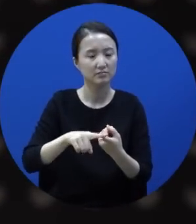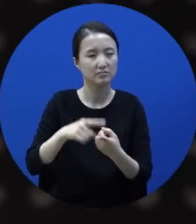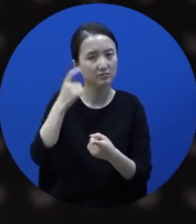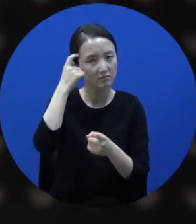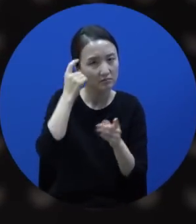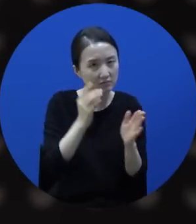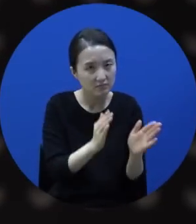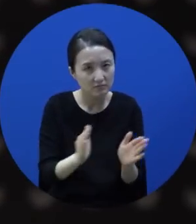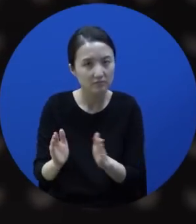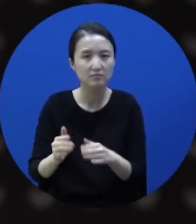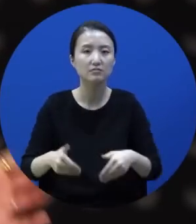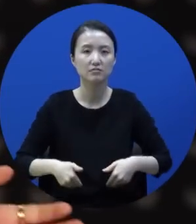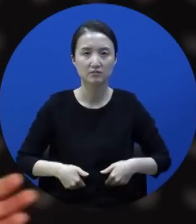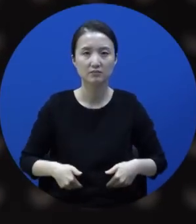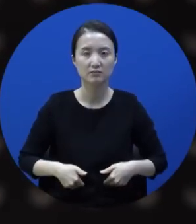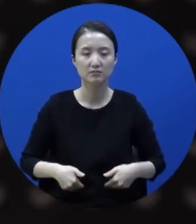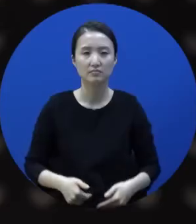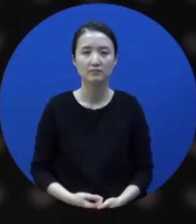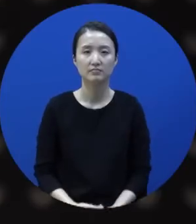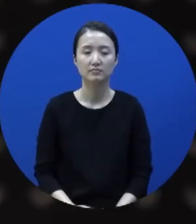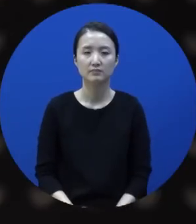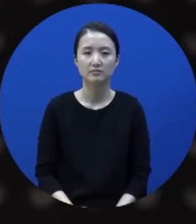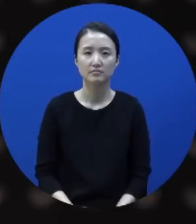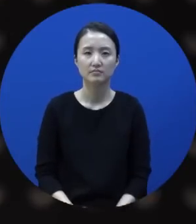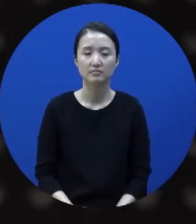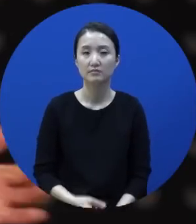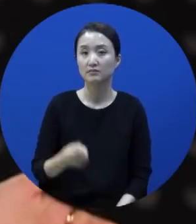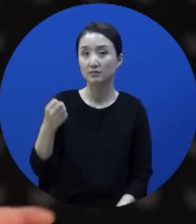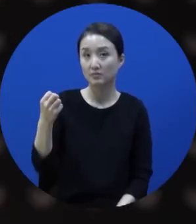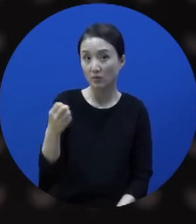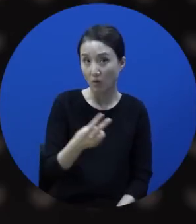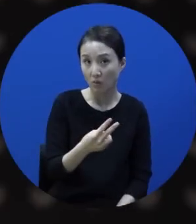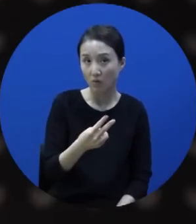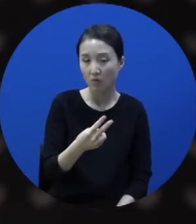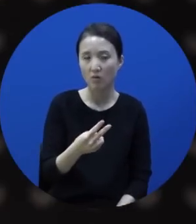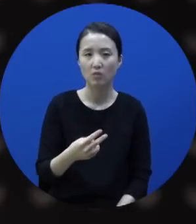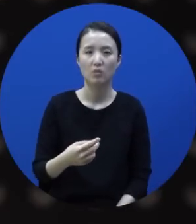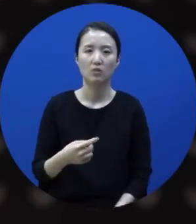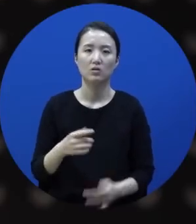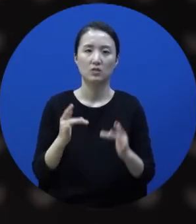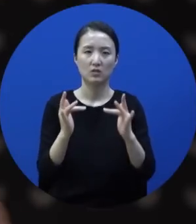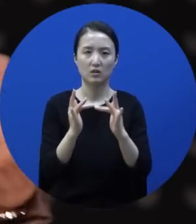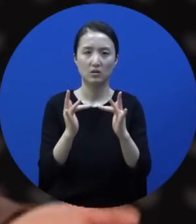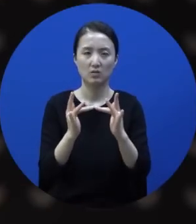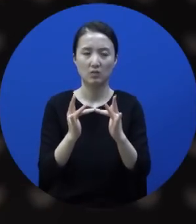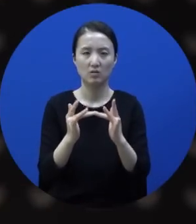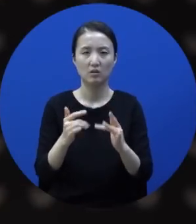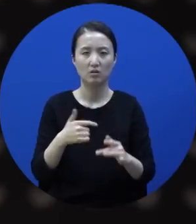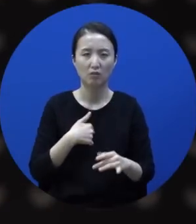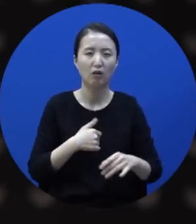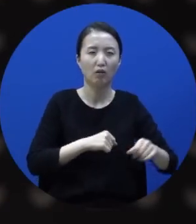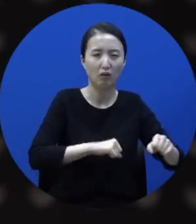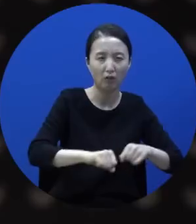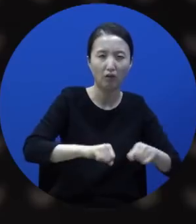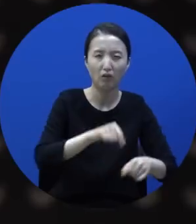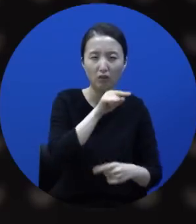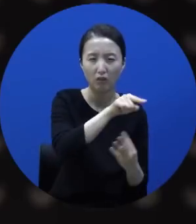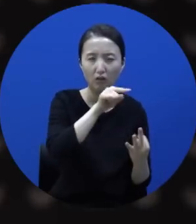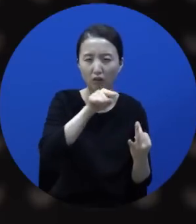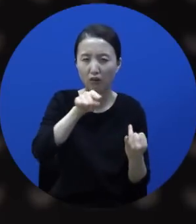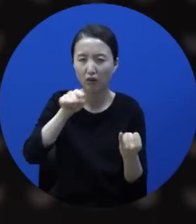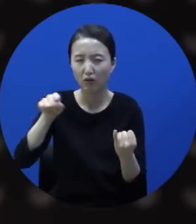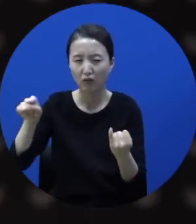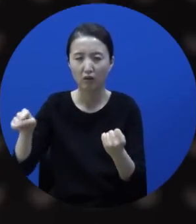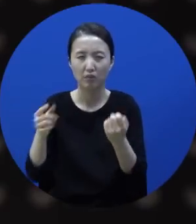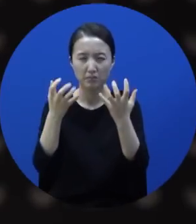싶고요. 그리고 이렇게 많은 채널을 운영하다 보면 분산될 수밖에 없게 되고 많은 에너지 소모를 줄 수밖에